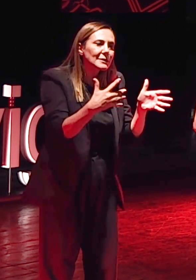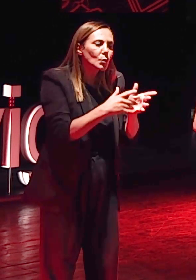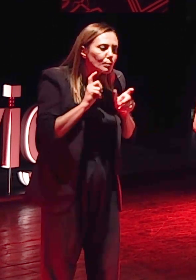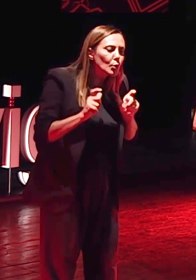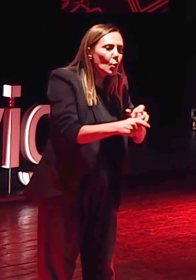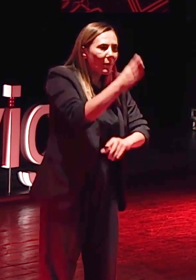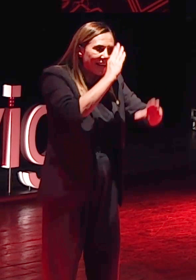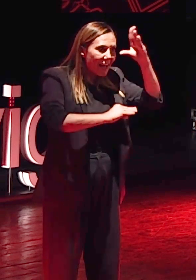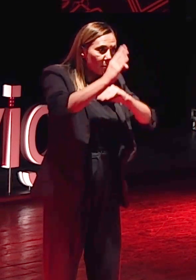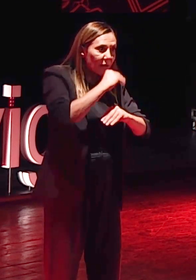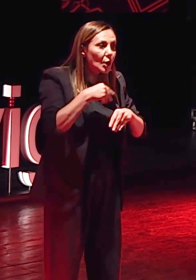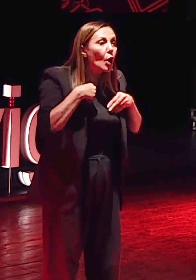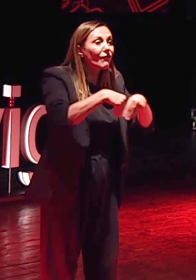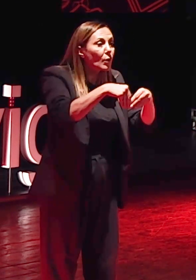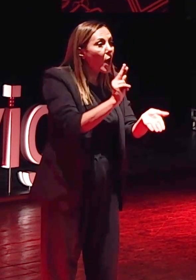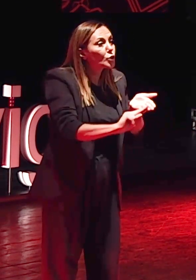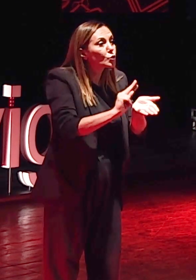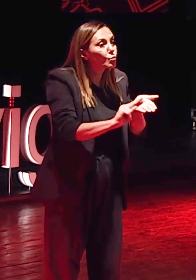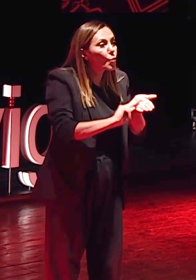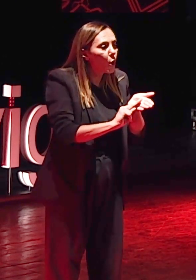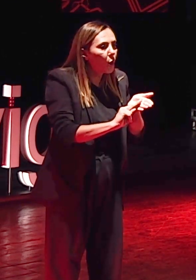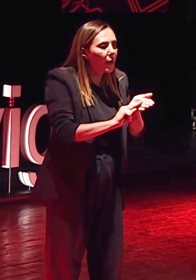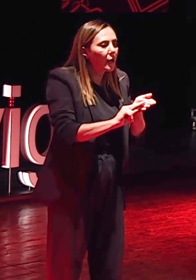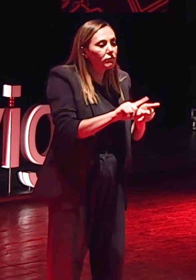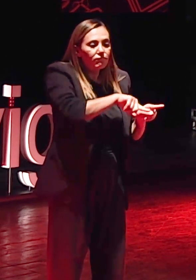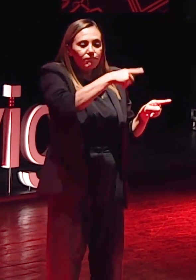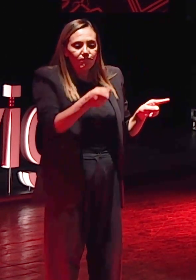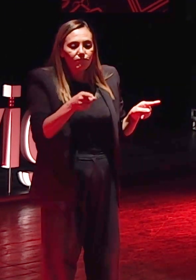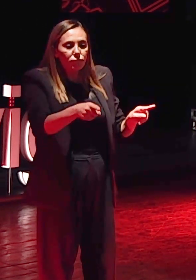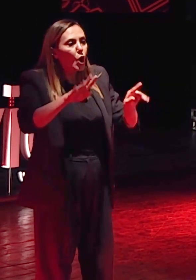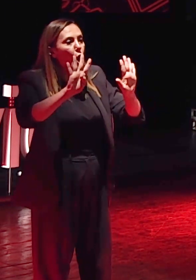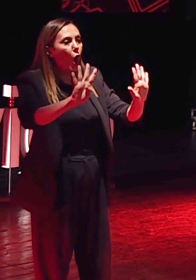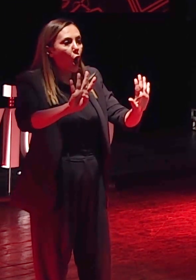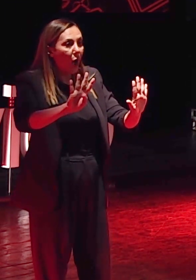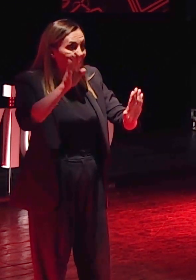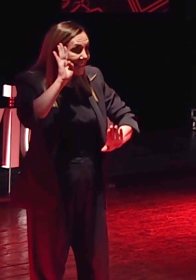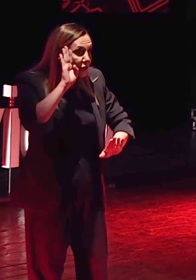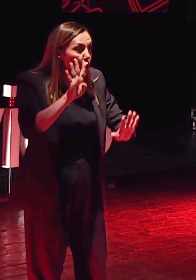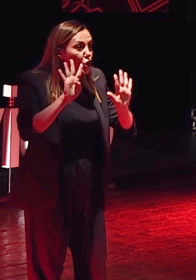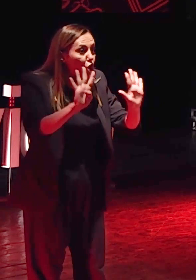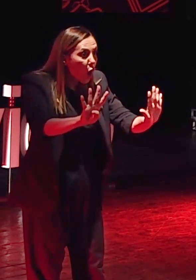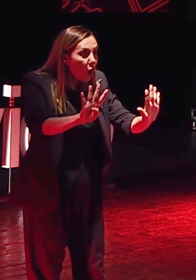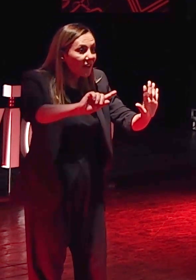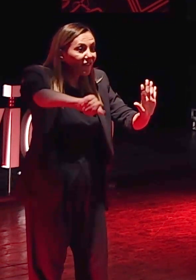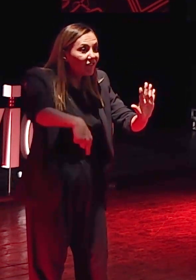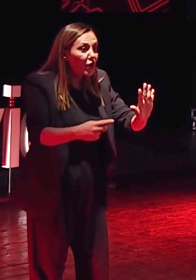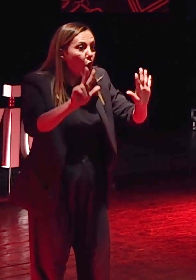dell'apprendimento che frequentano le nostre scuole per poi passare a un n attenzione eh